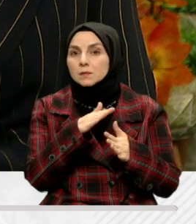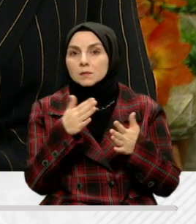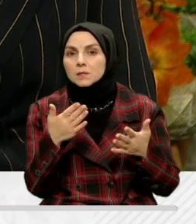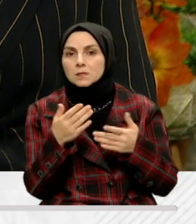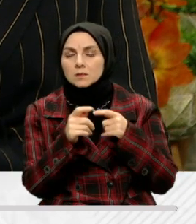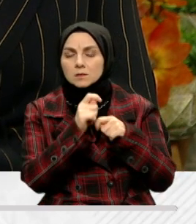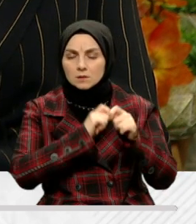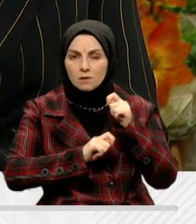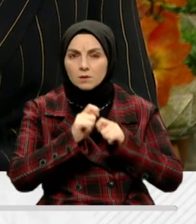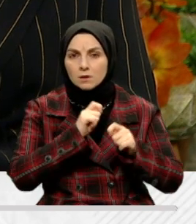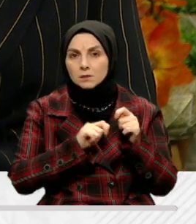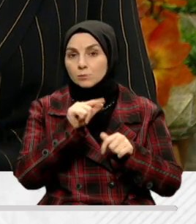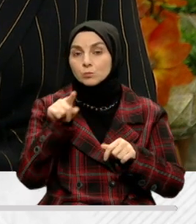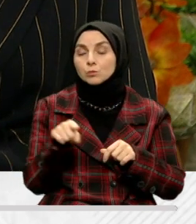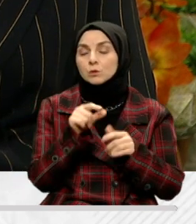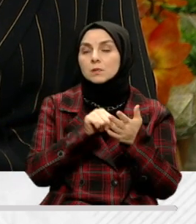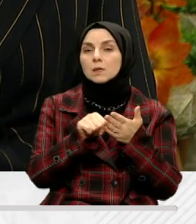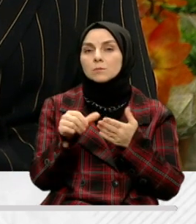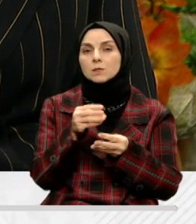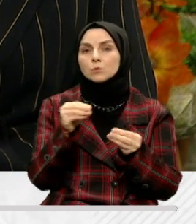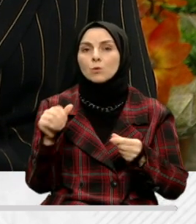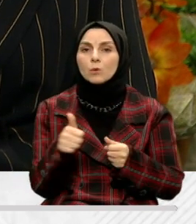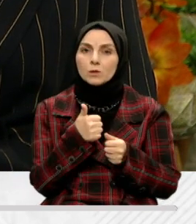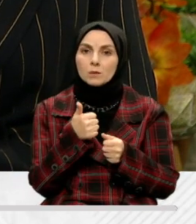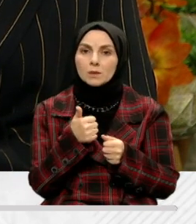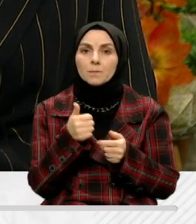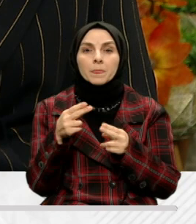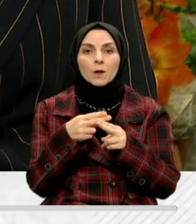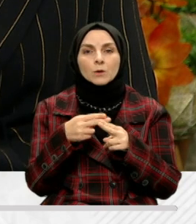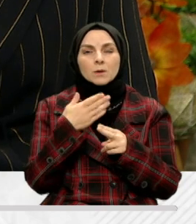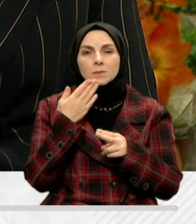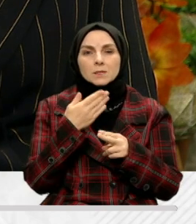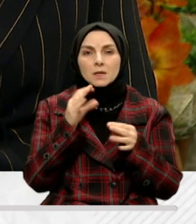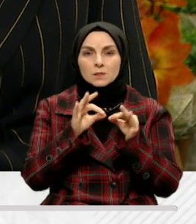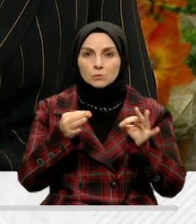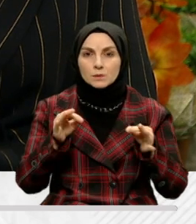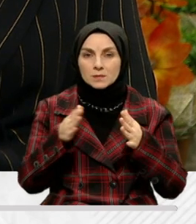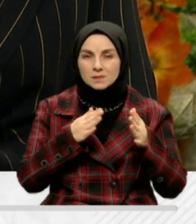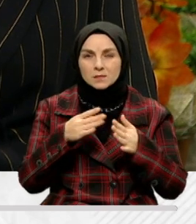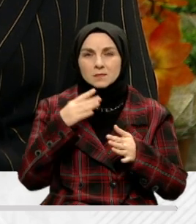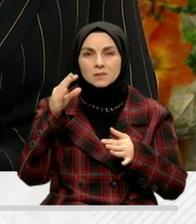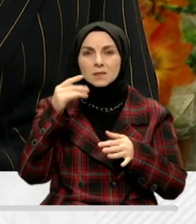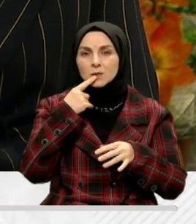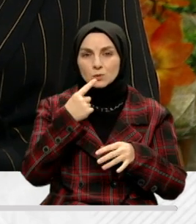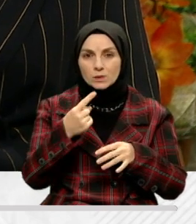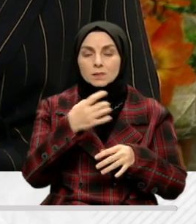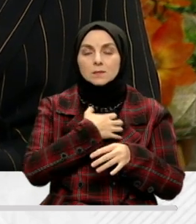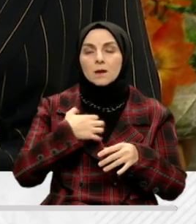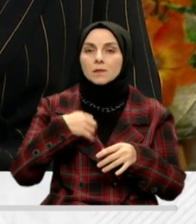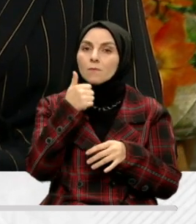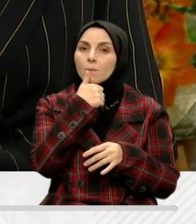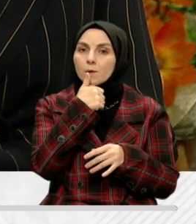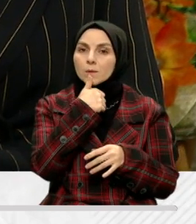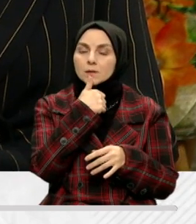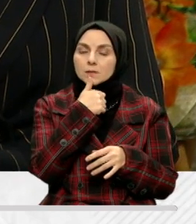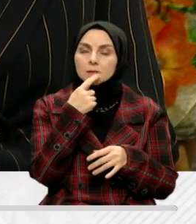ve benzeri yönlendirebilmek hepsi çok ama çok kıymetli. Örneğin mesela cümleleriniz arasında söylediğiniz işte anne babaların işte